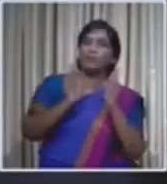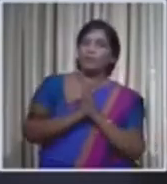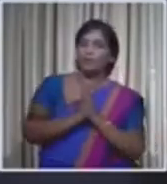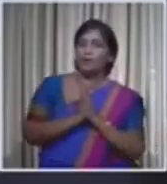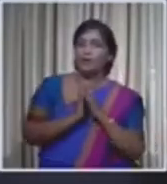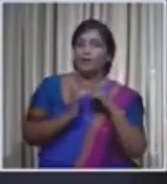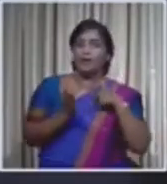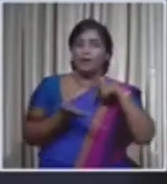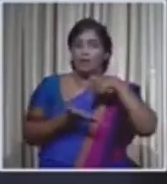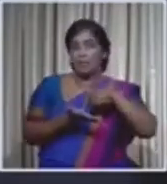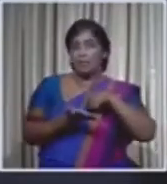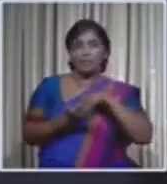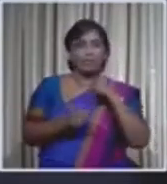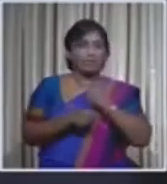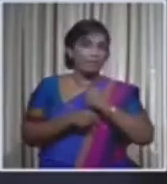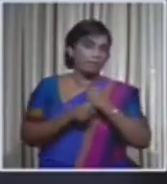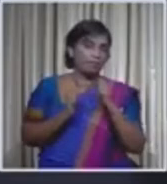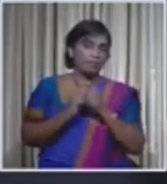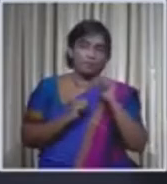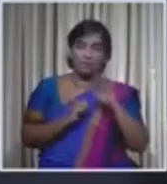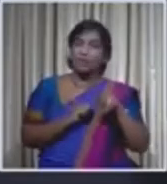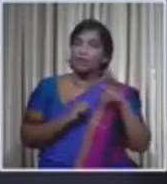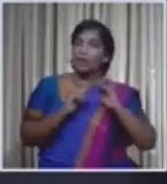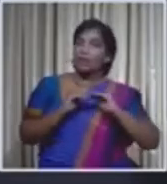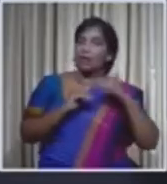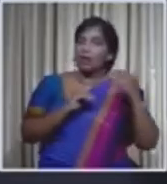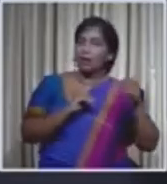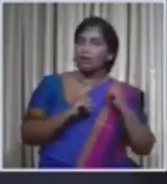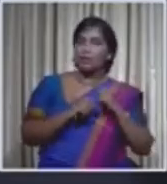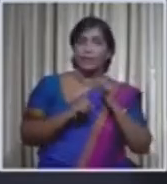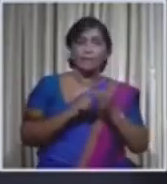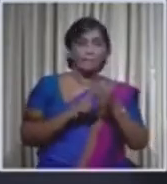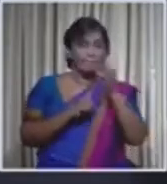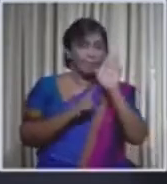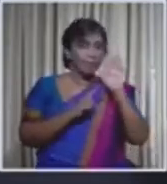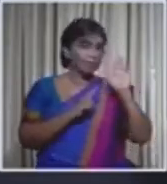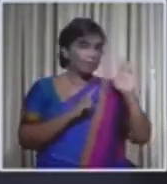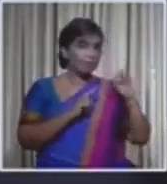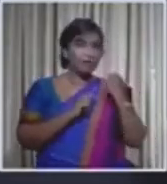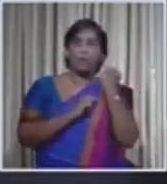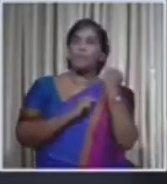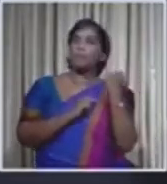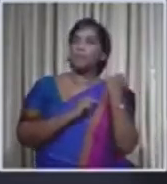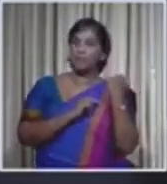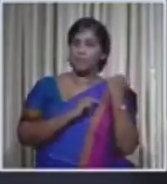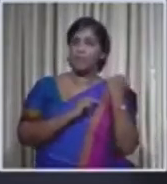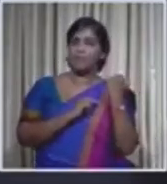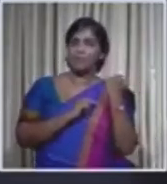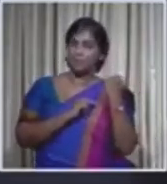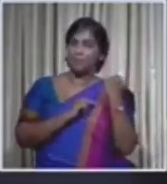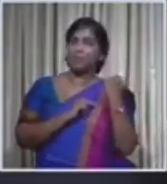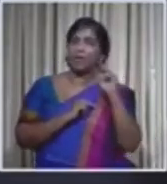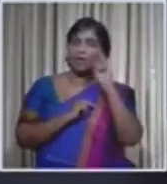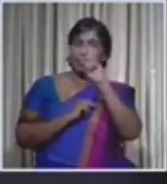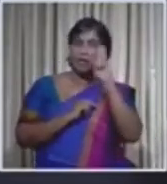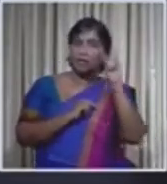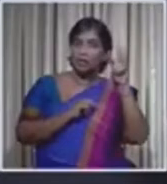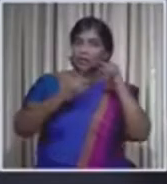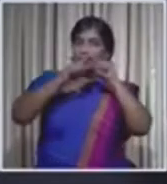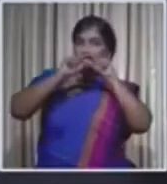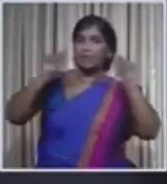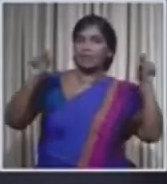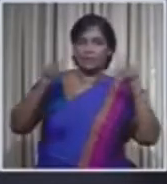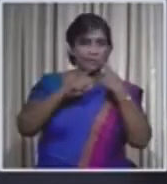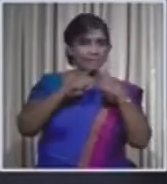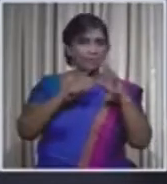මධ්‍යම ආණ්ඩුව යටතේ සිදු වෙන්න කියලා ඊට එයින් පිට යන්නේ ජනාධිපතිට තියෙන බලතල 33 වෙනි වගන්තිය යටතේ